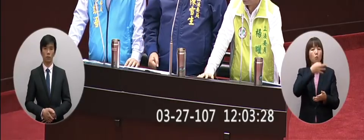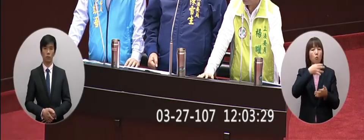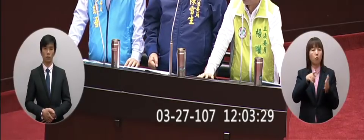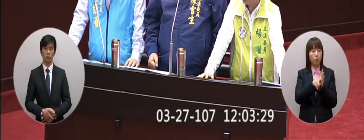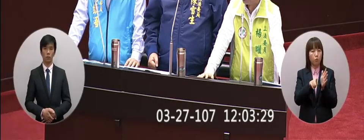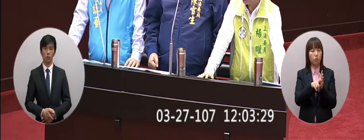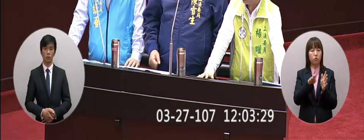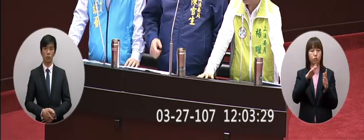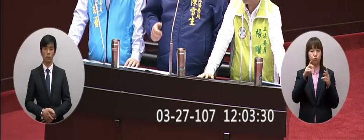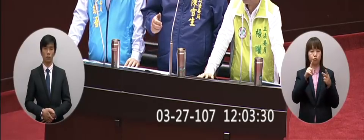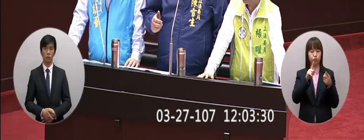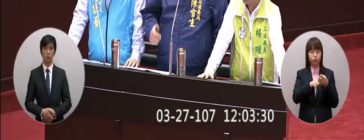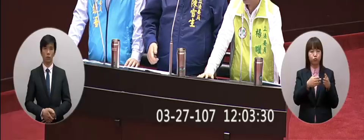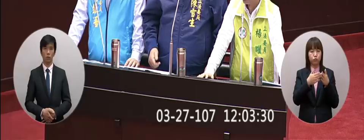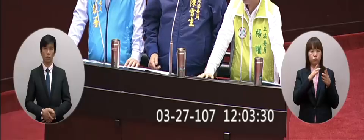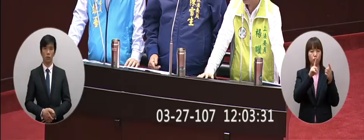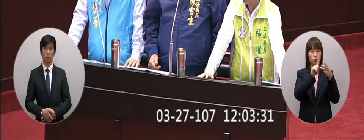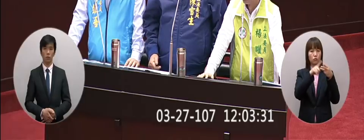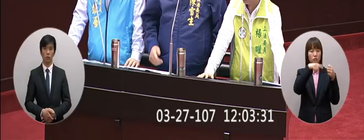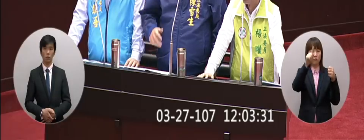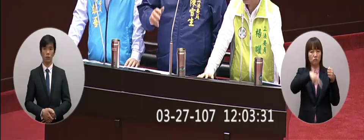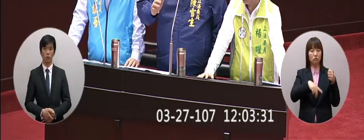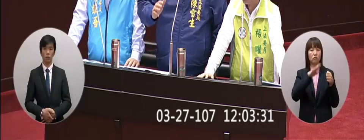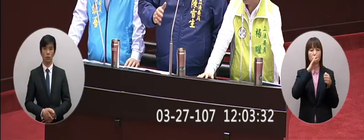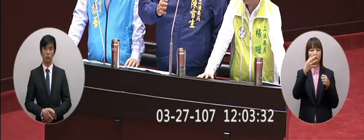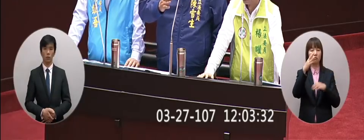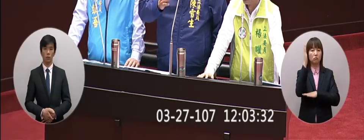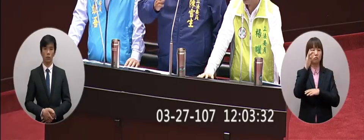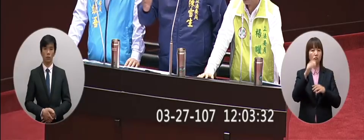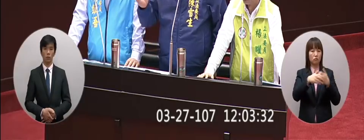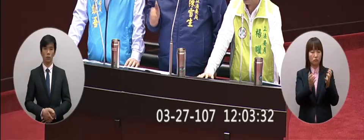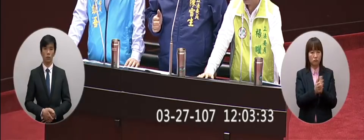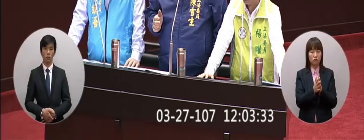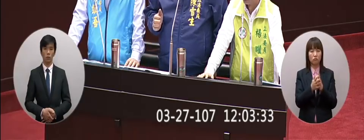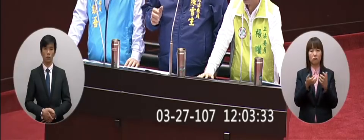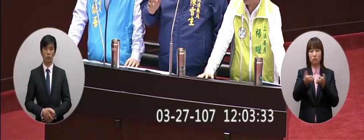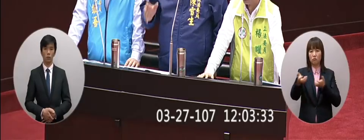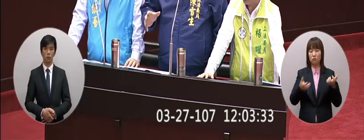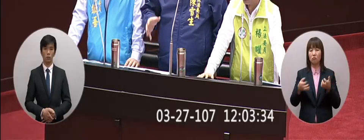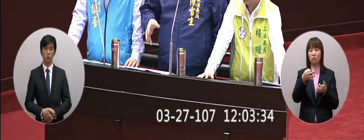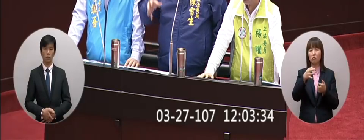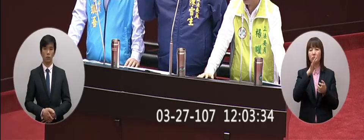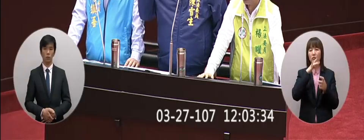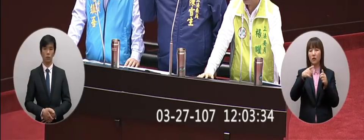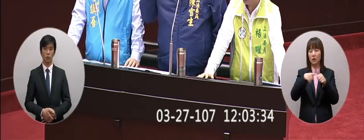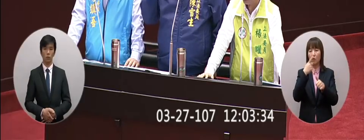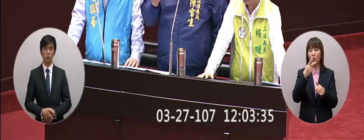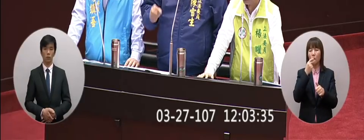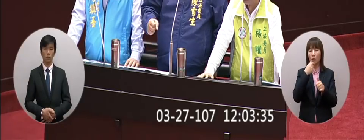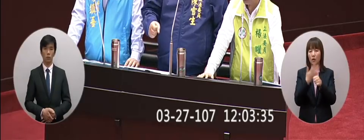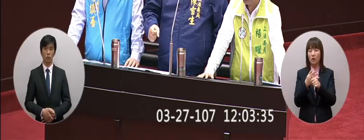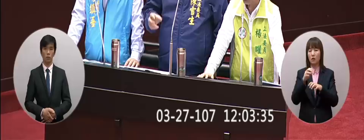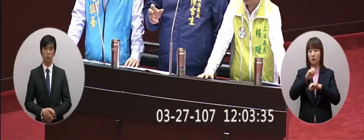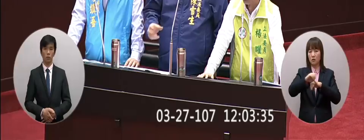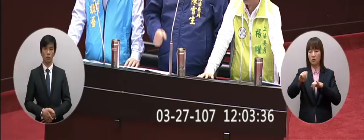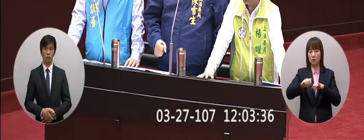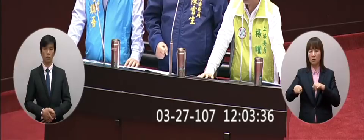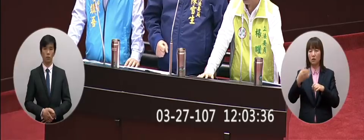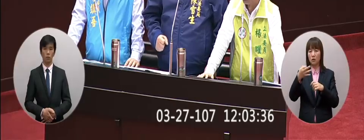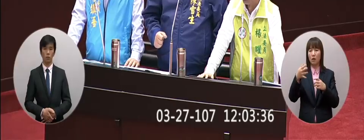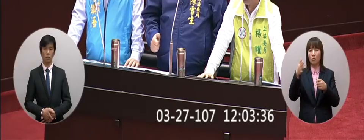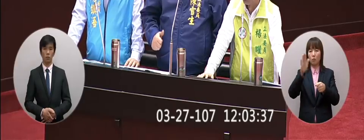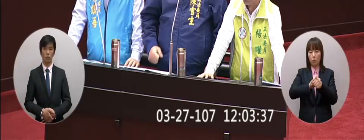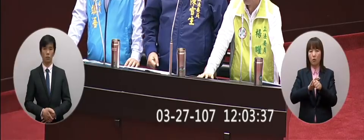建议行政院主计处还有财政部，在整个财划法分配的时候，优先把这个离岛建设基金把它拨